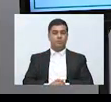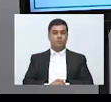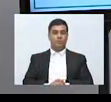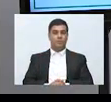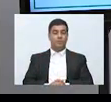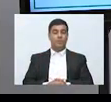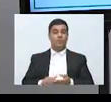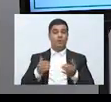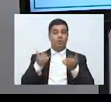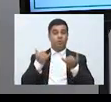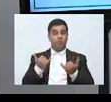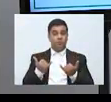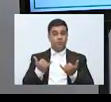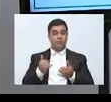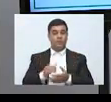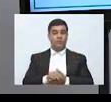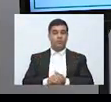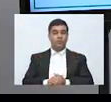Энди